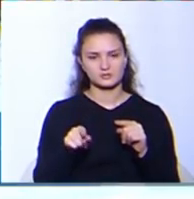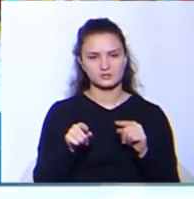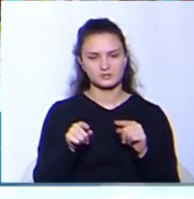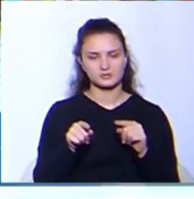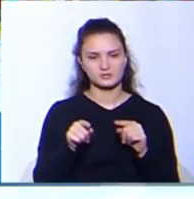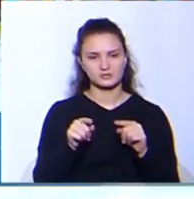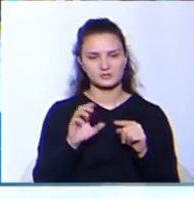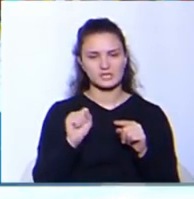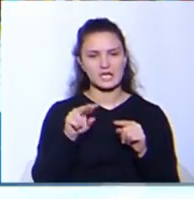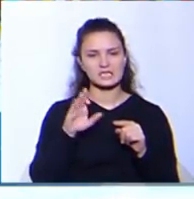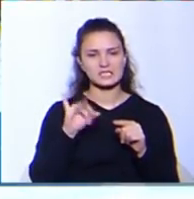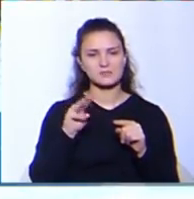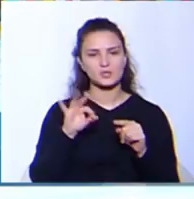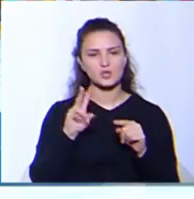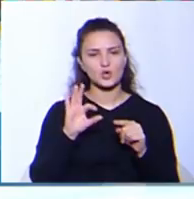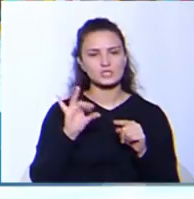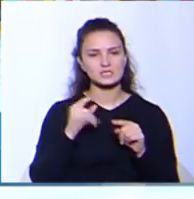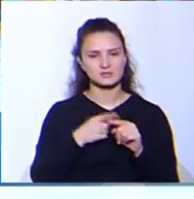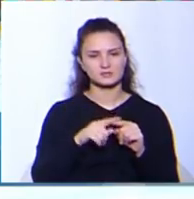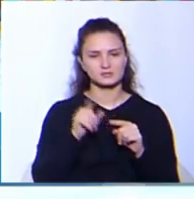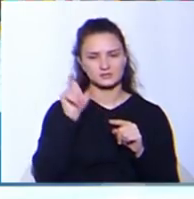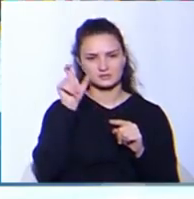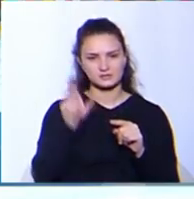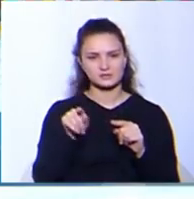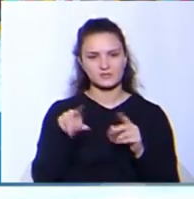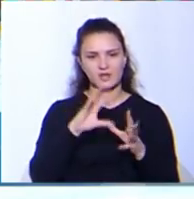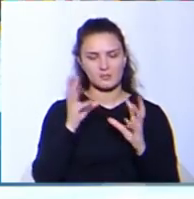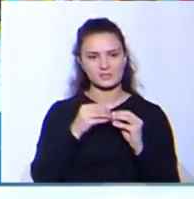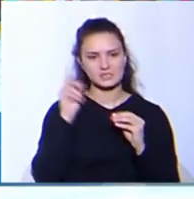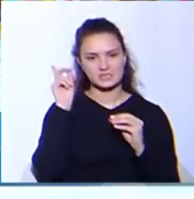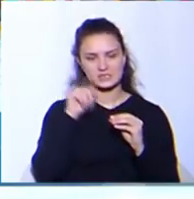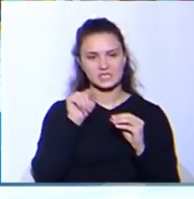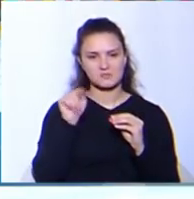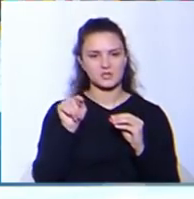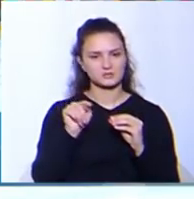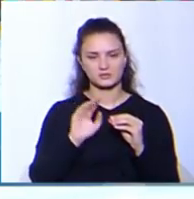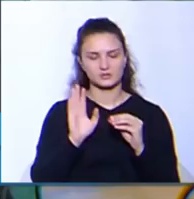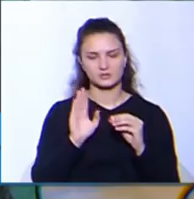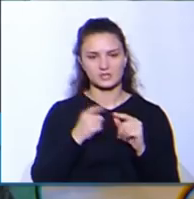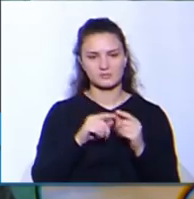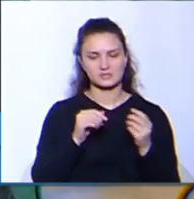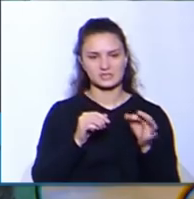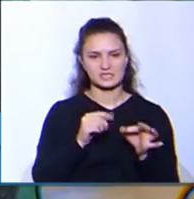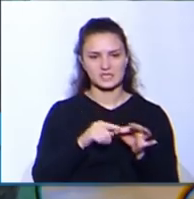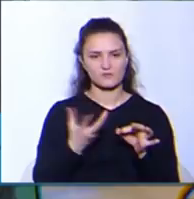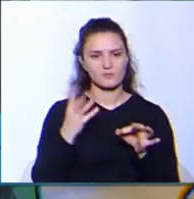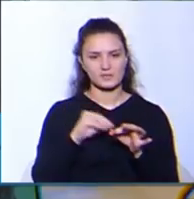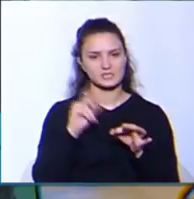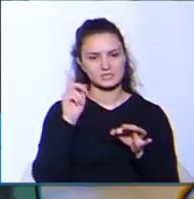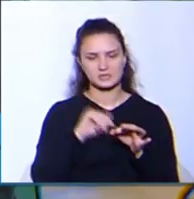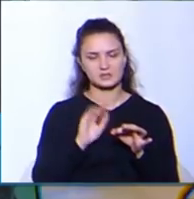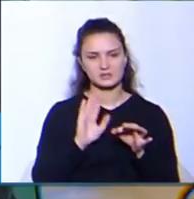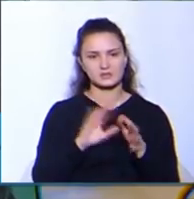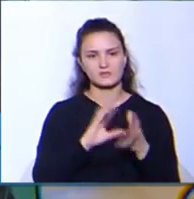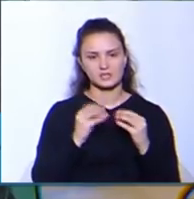მაგრამ ალქიმიკოსობა არ ნიშნავს, რომ მათ ყველაფერი იციან, რომ მათ ამ ნივთიერების შემადგენლობა იციან.